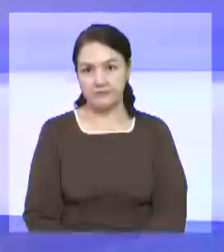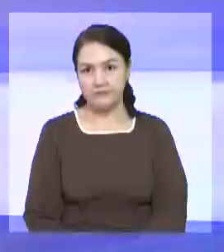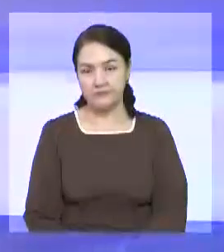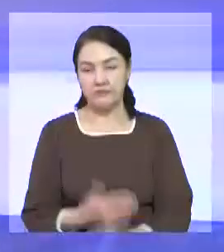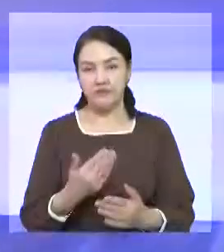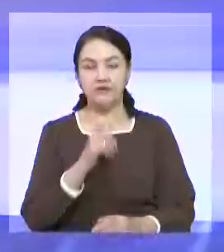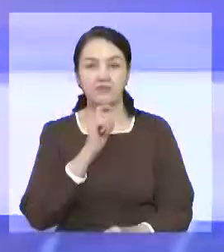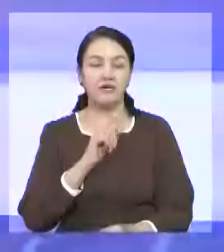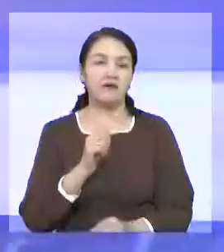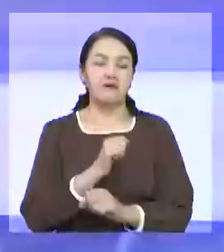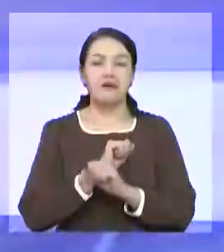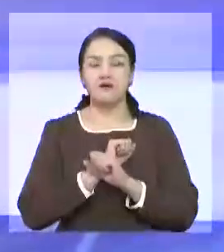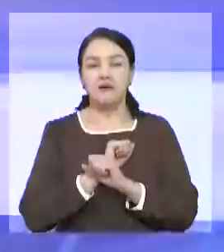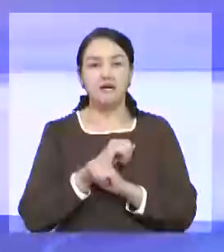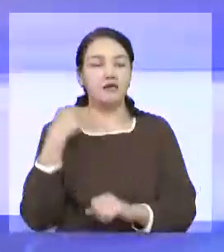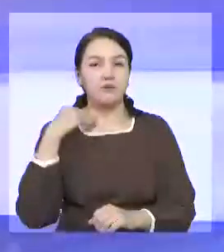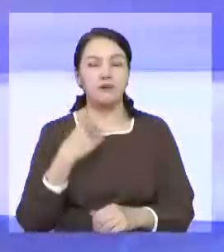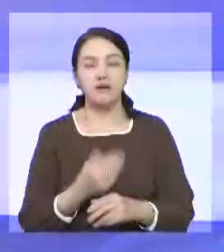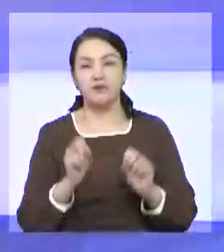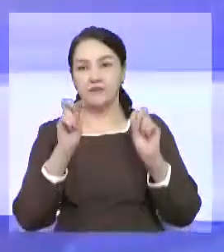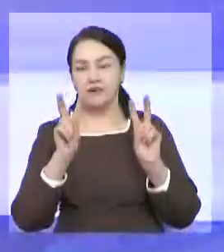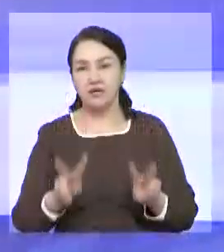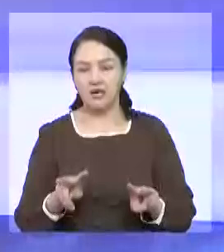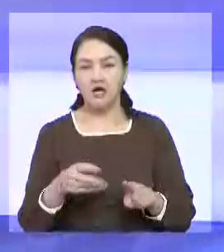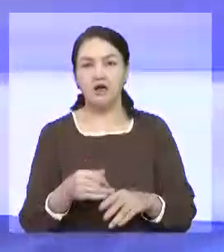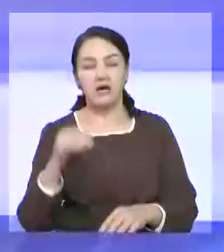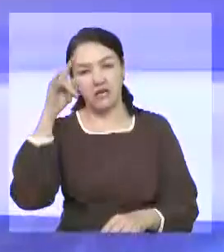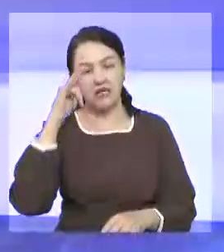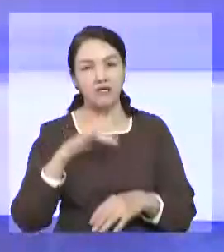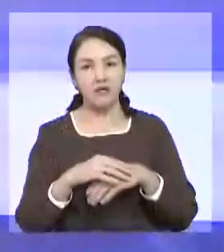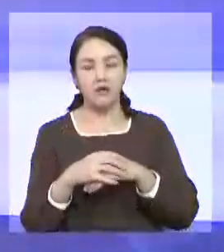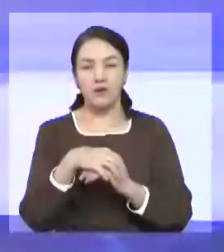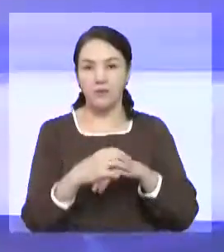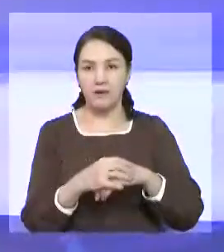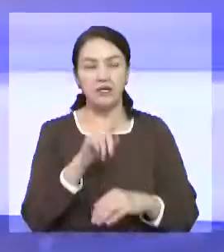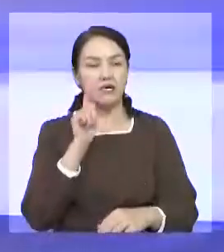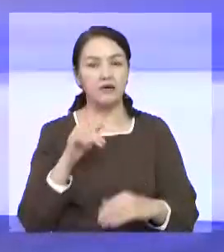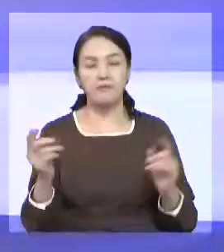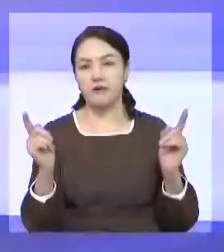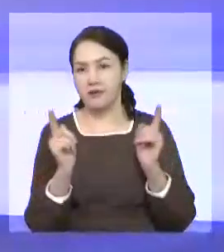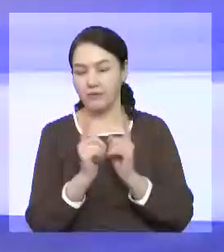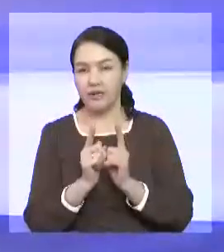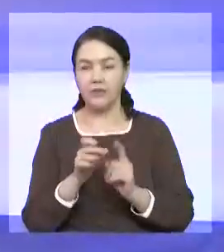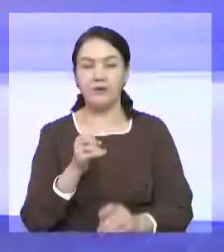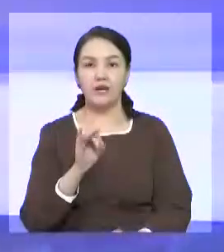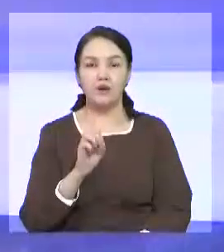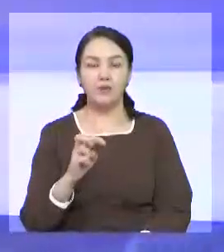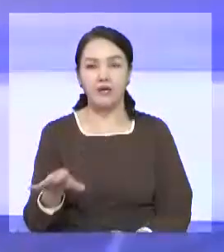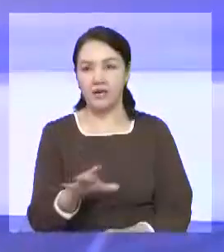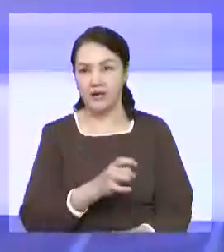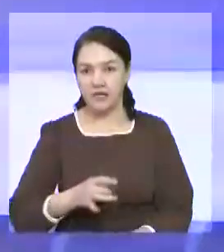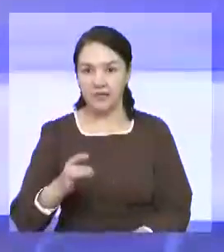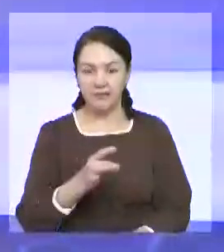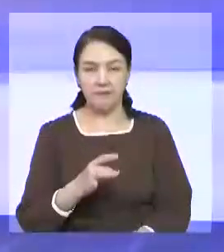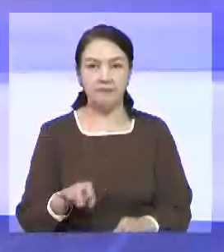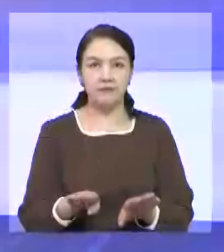На минувших выходных Актобе стал центром проведения традиционного турнира по Казакшак-Курес. Под сводами Жастар-Арены сошлись перспективные палуаны из целого ряда регионов